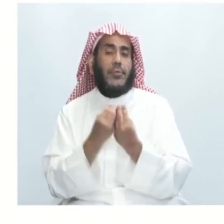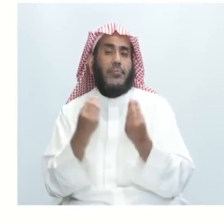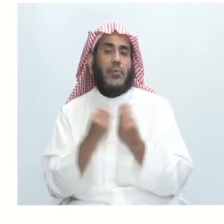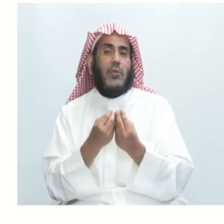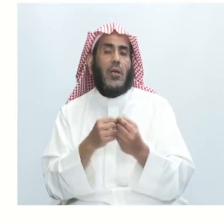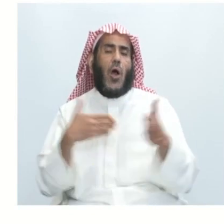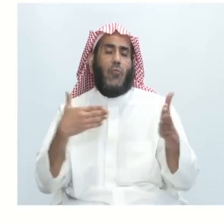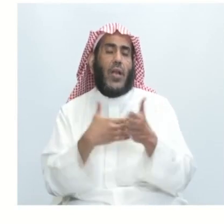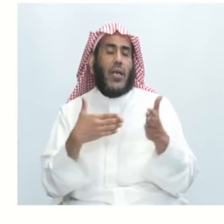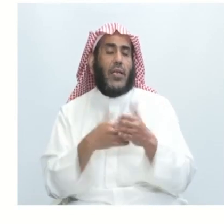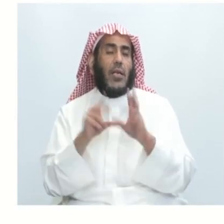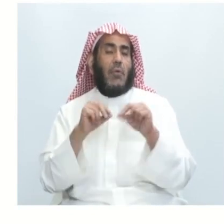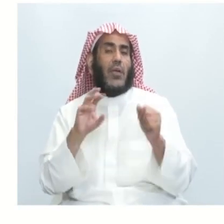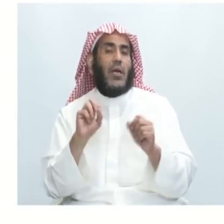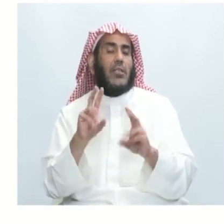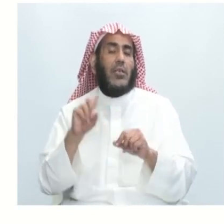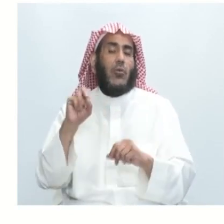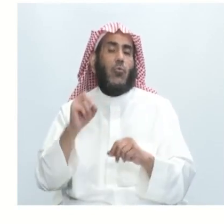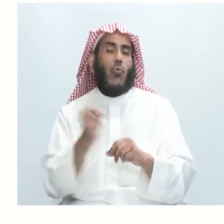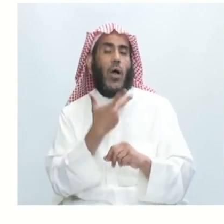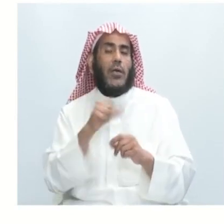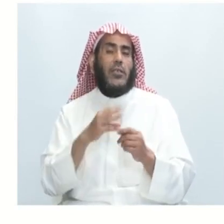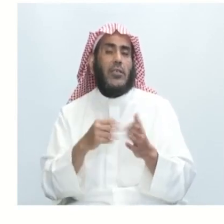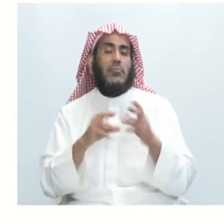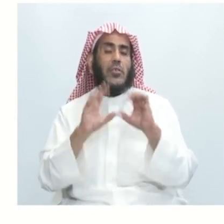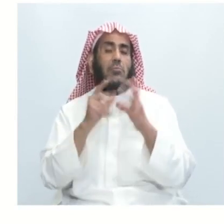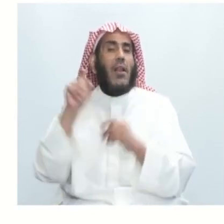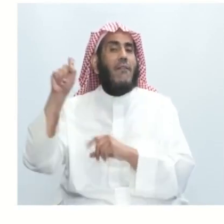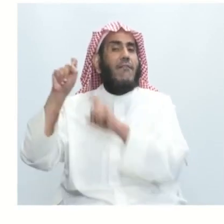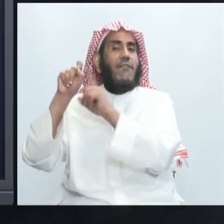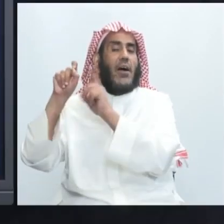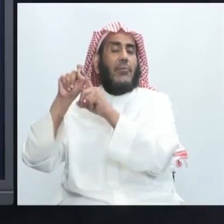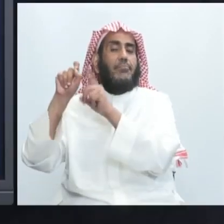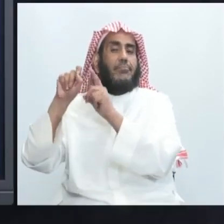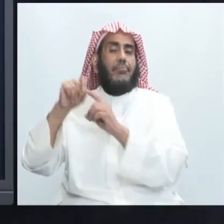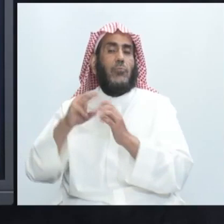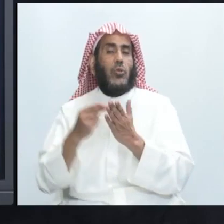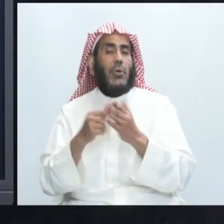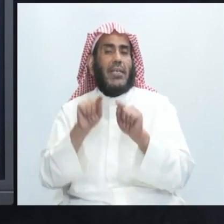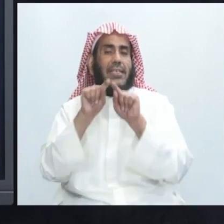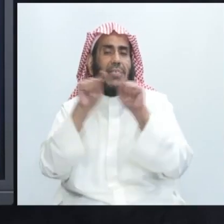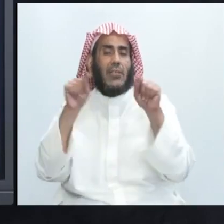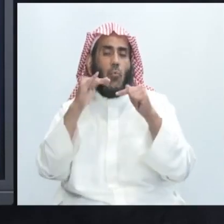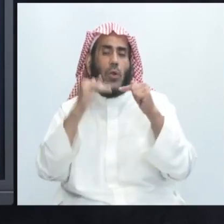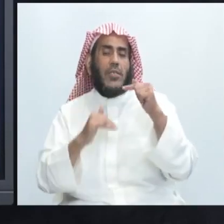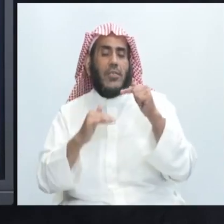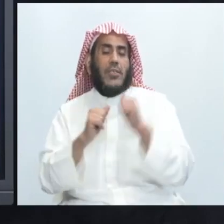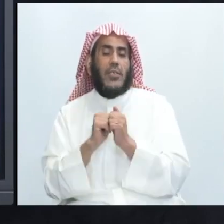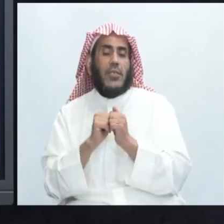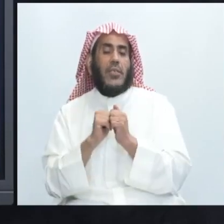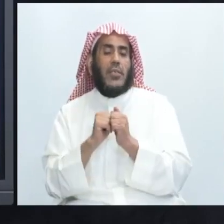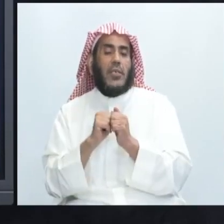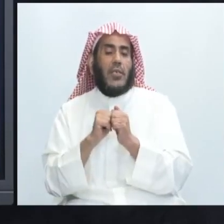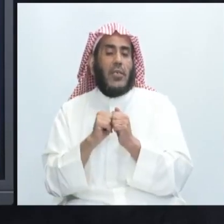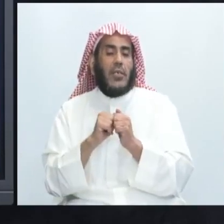متطرفه كما في خط الرقعه كما في خط الرقعه يكتب عليها سطر ولا ينزل ولا يكون يعني